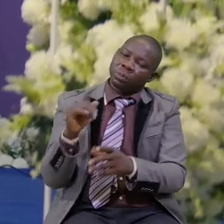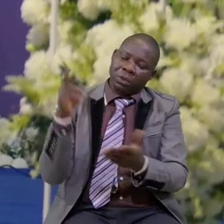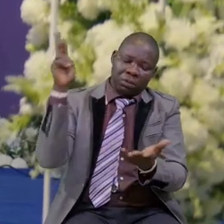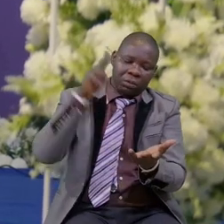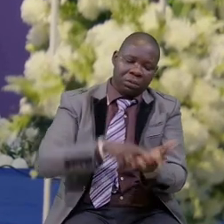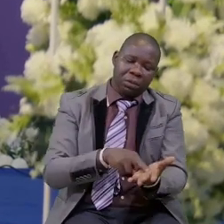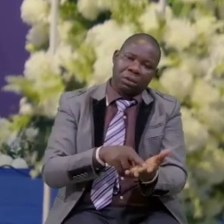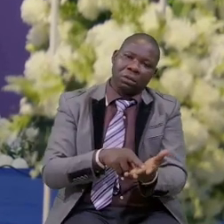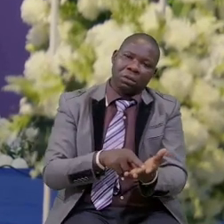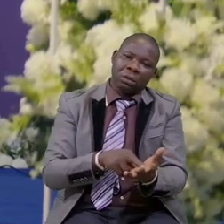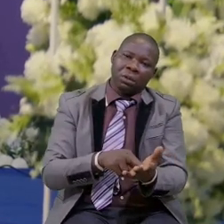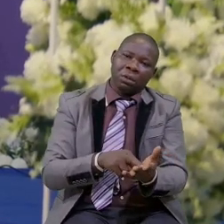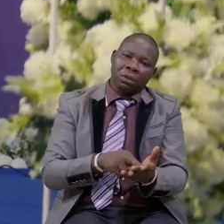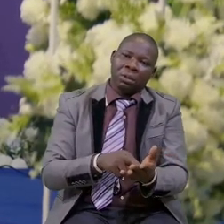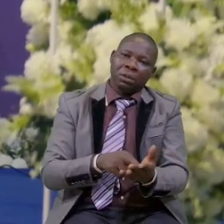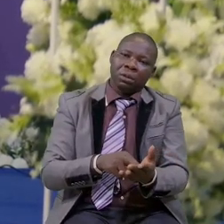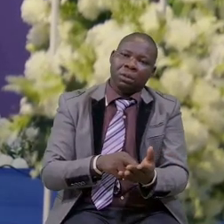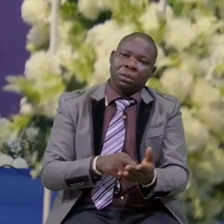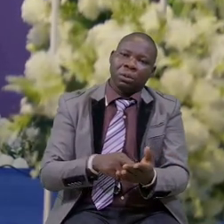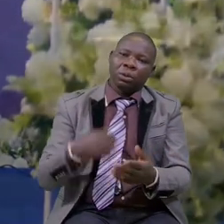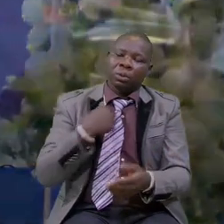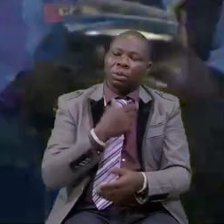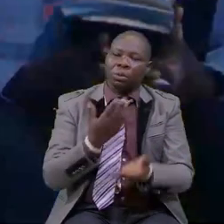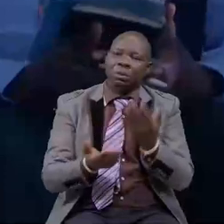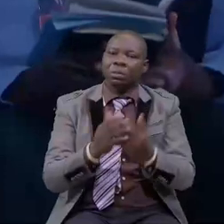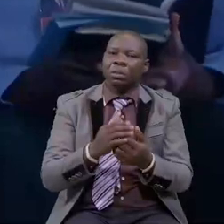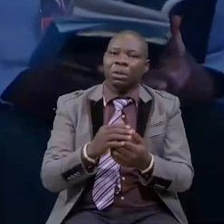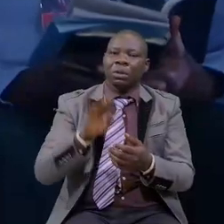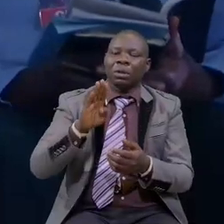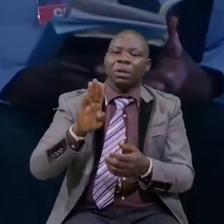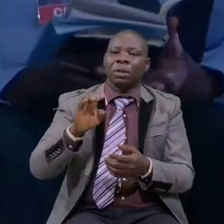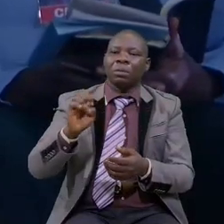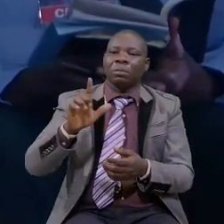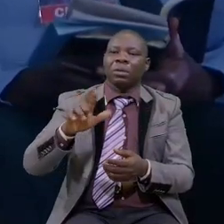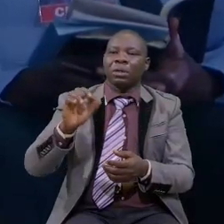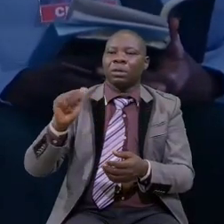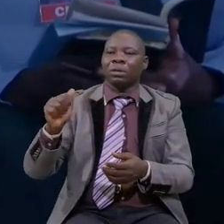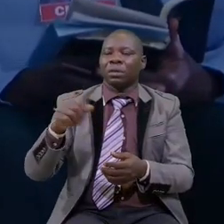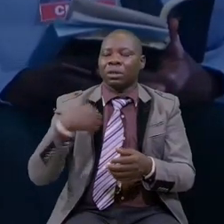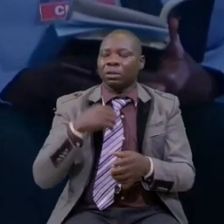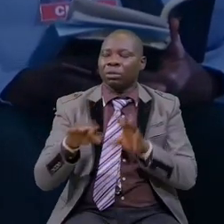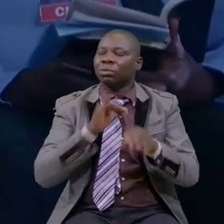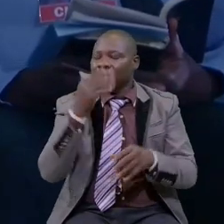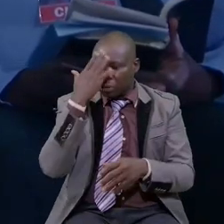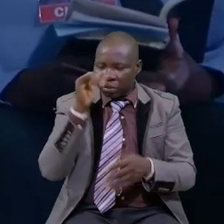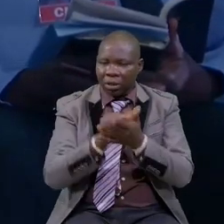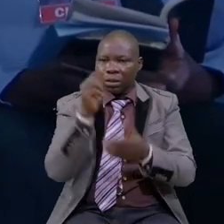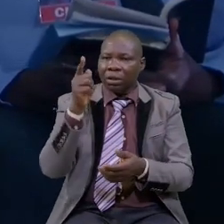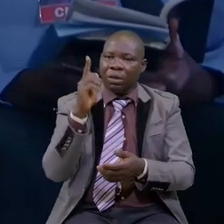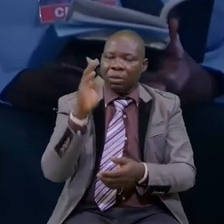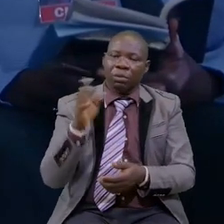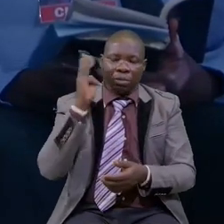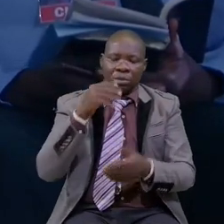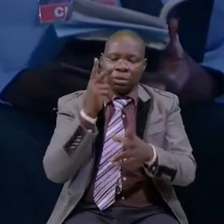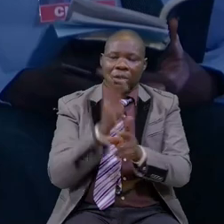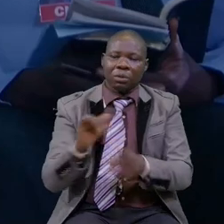en train de tout enregistrer. L'église ne saura pas. Ah, il pensait qu'il, quelque chose qu'il a fait en